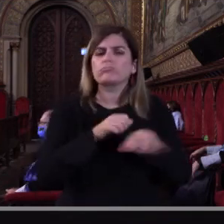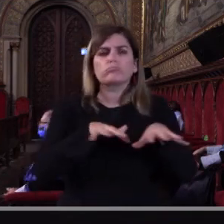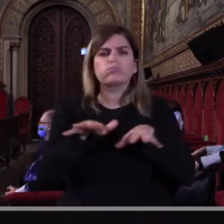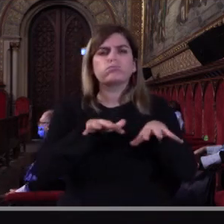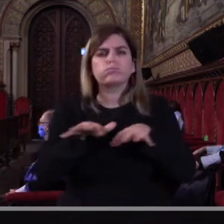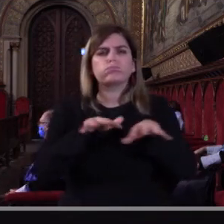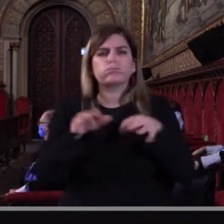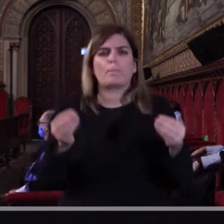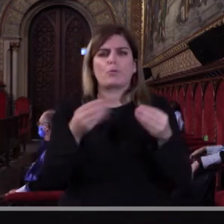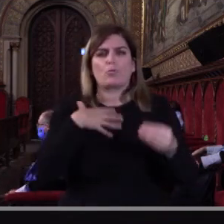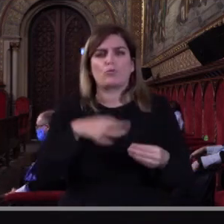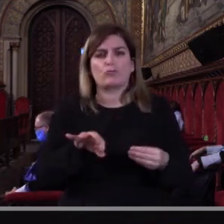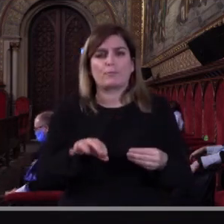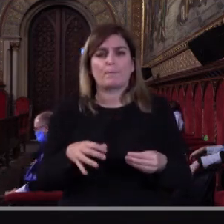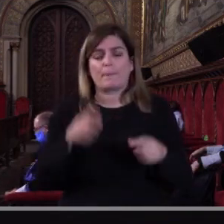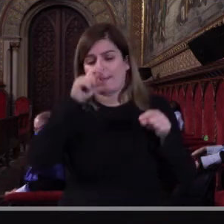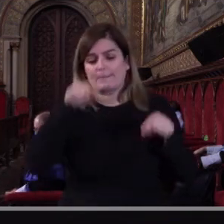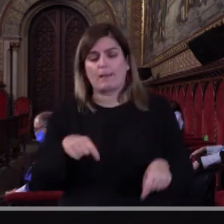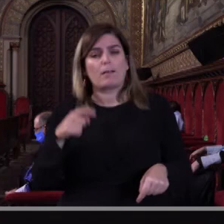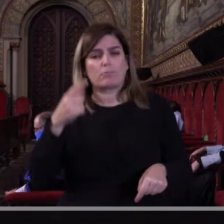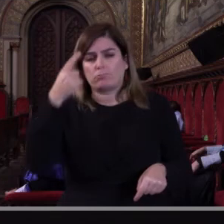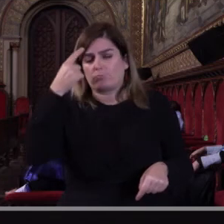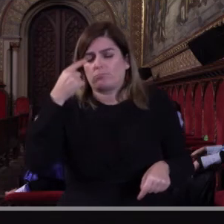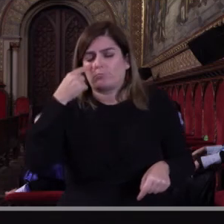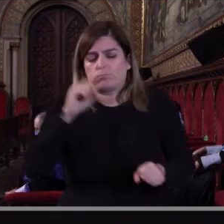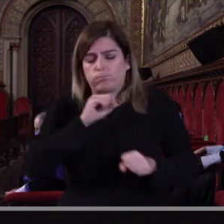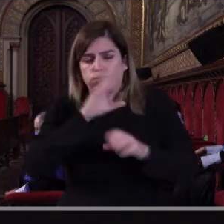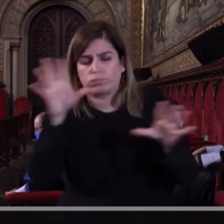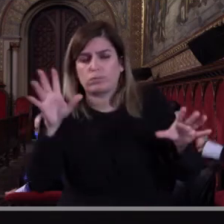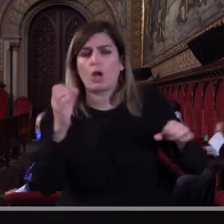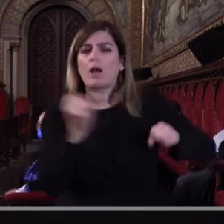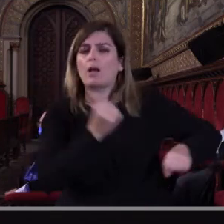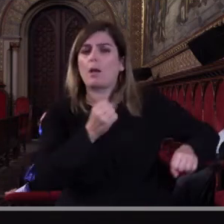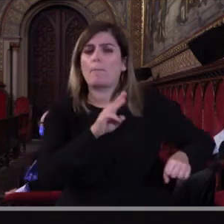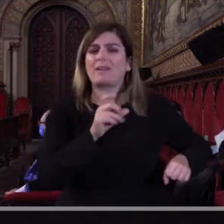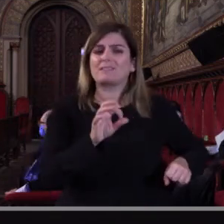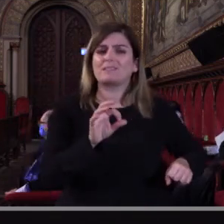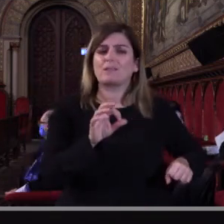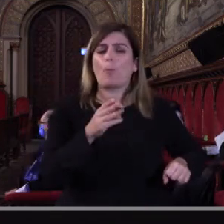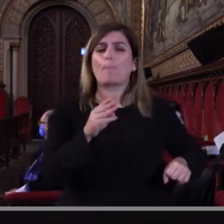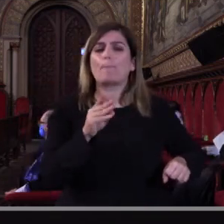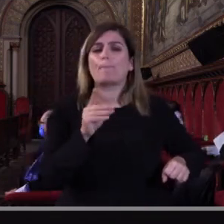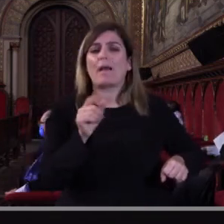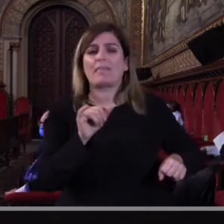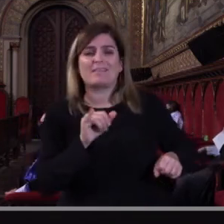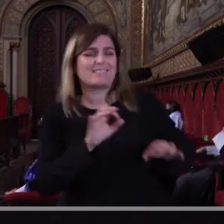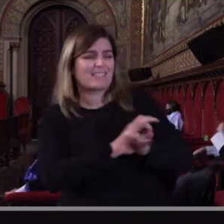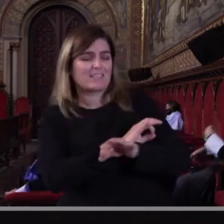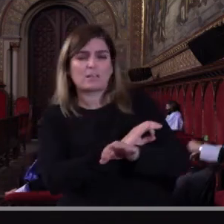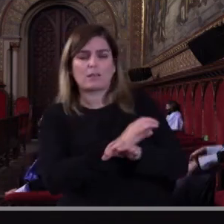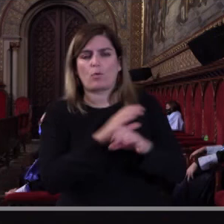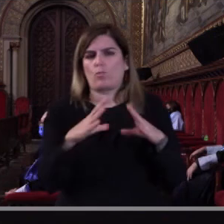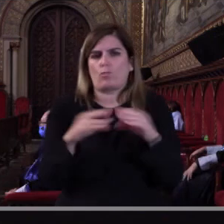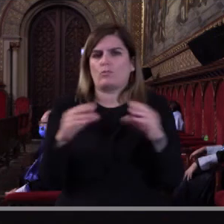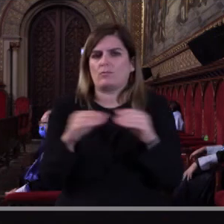Som conscients, potser ara més que mai, que sense elles i ells no podem fer universitat i us hem d'agrair cada vegada